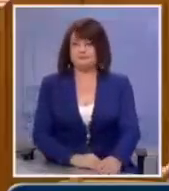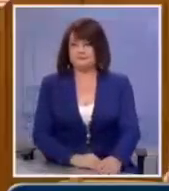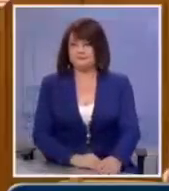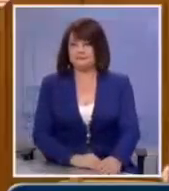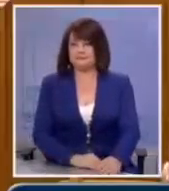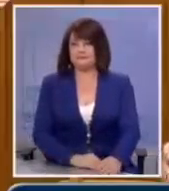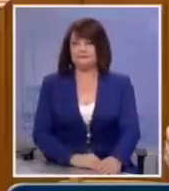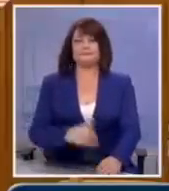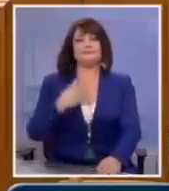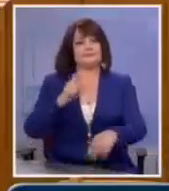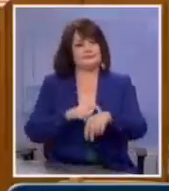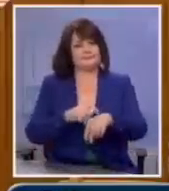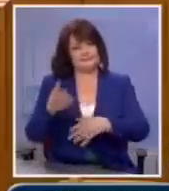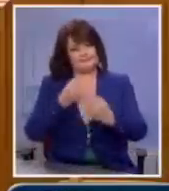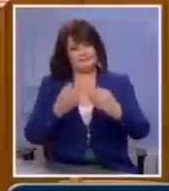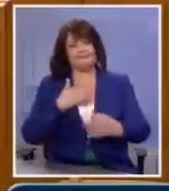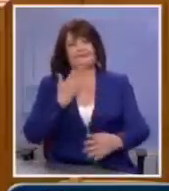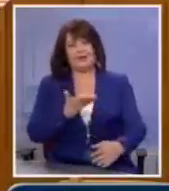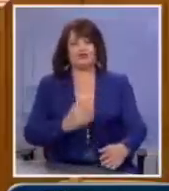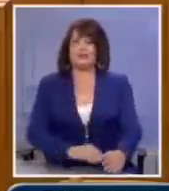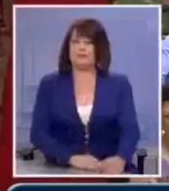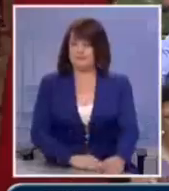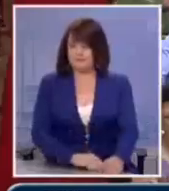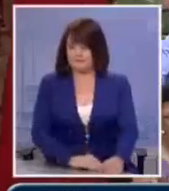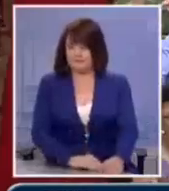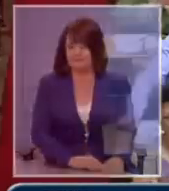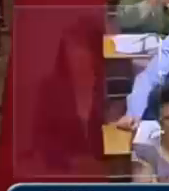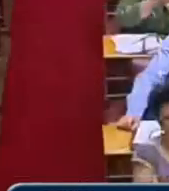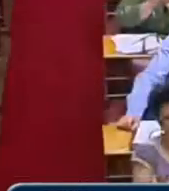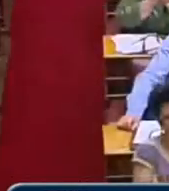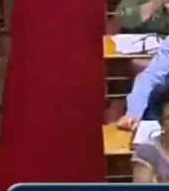δώσω χώρο και χρόνο σε εσάς. Σας ευχαριστούμε πάρα πολύ, κυρία Υπουργέ.